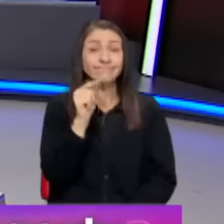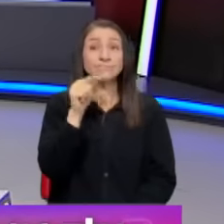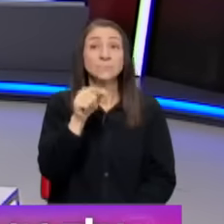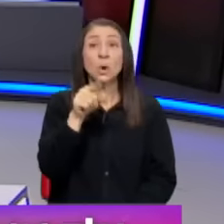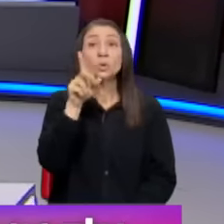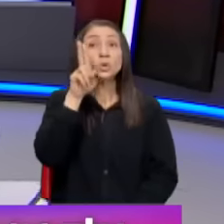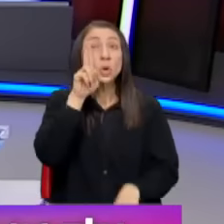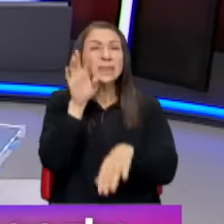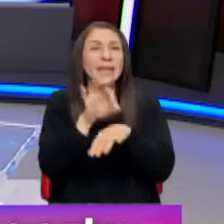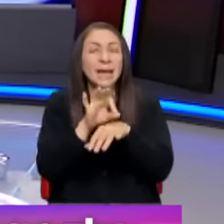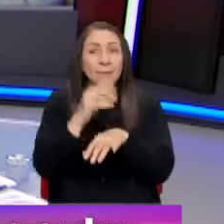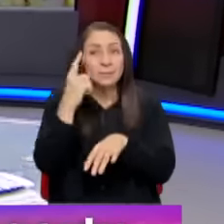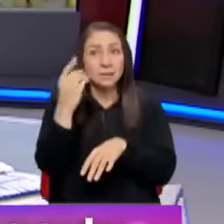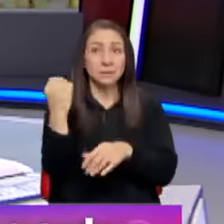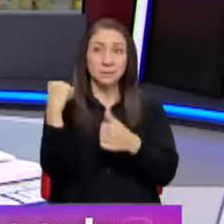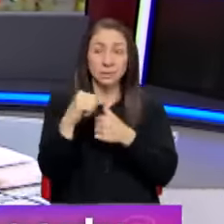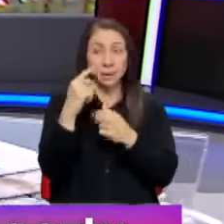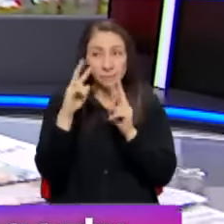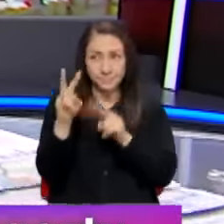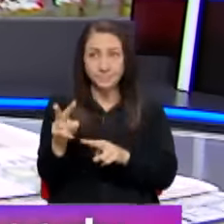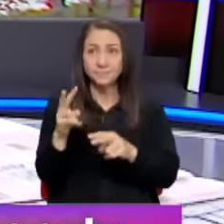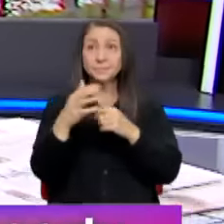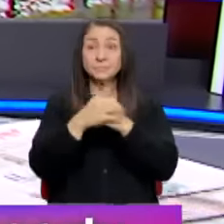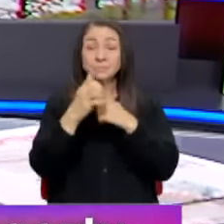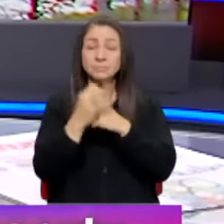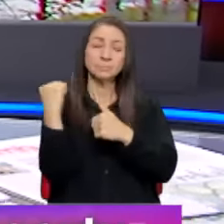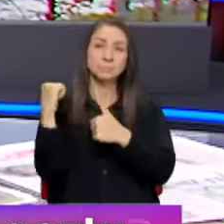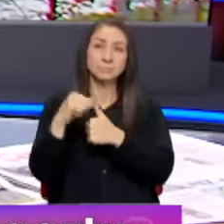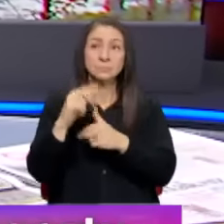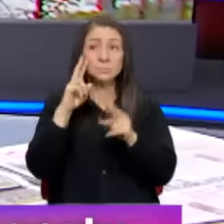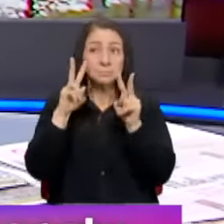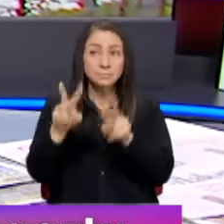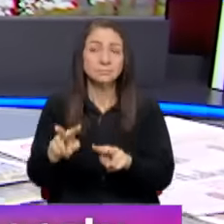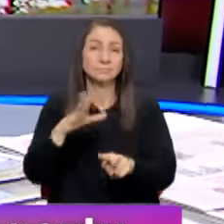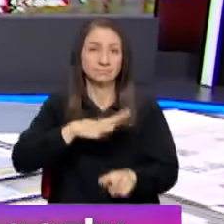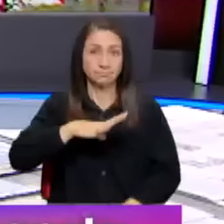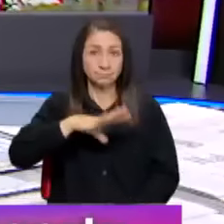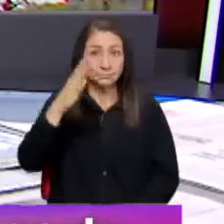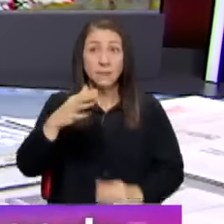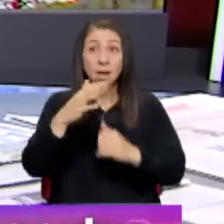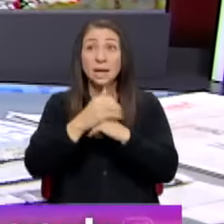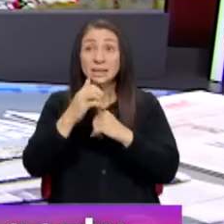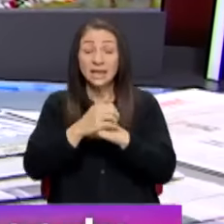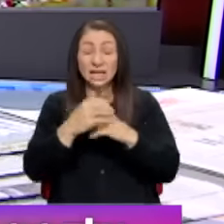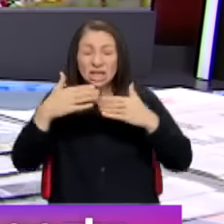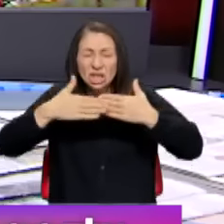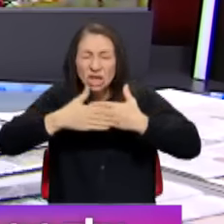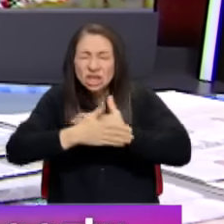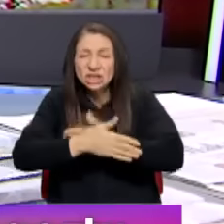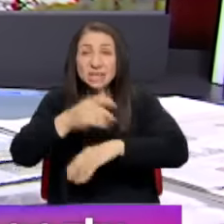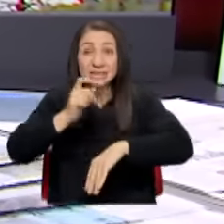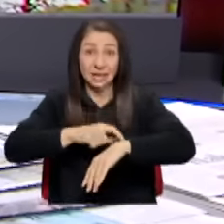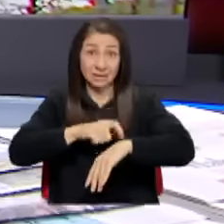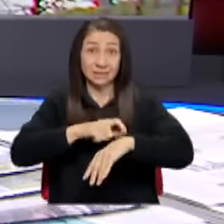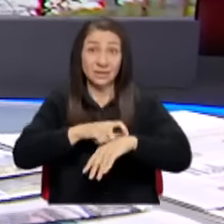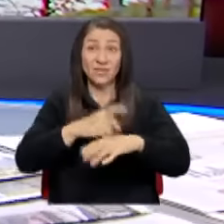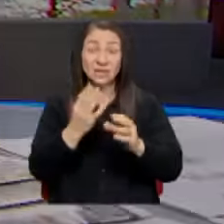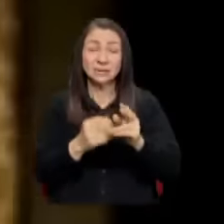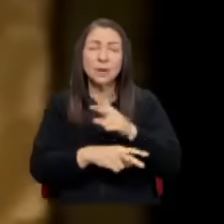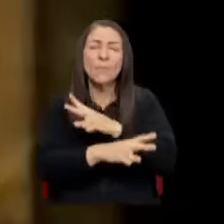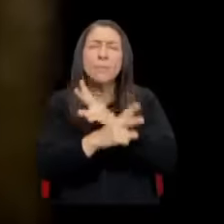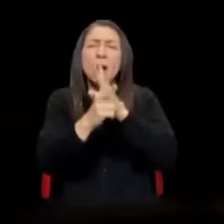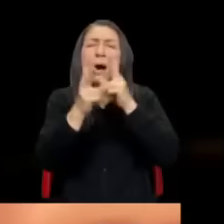son dakika bilgisine yeniden dönelim. Antalya'yı bir kez daha gösterelim sizlere. Antalya gece saatlerinde ve